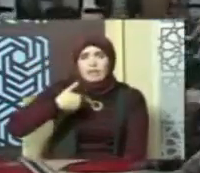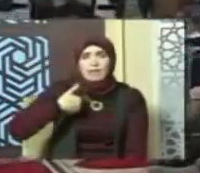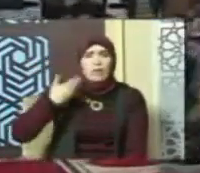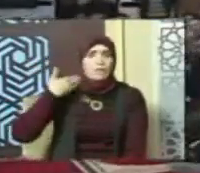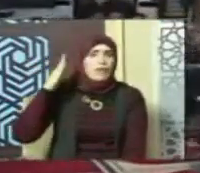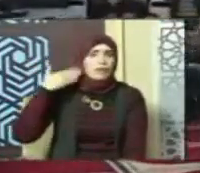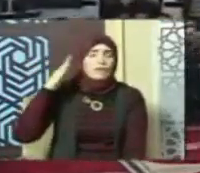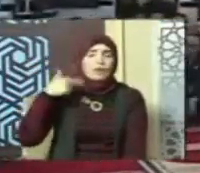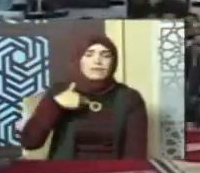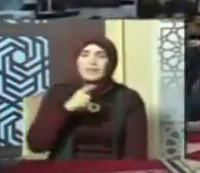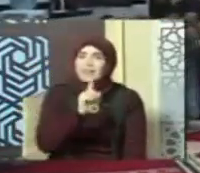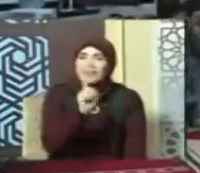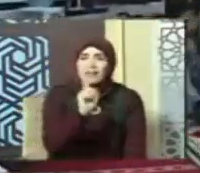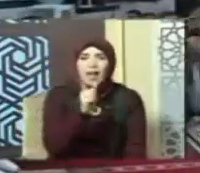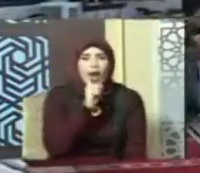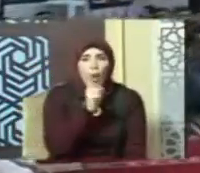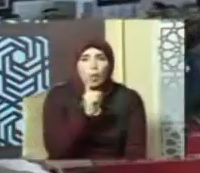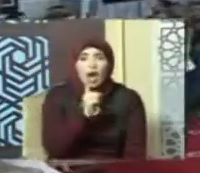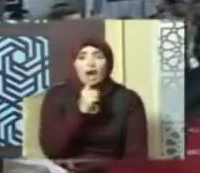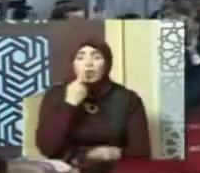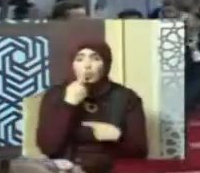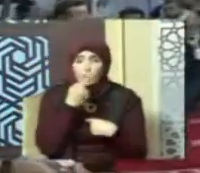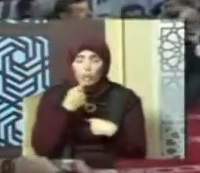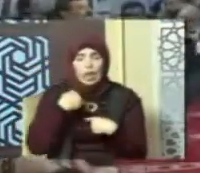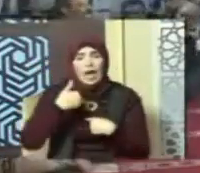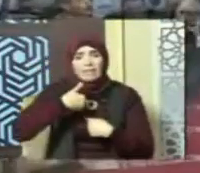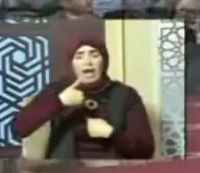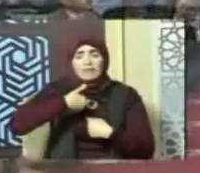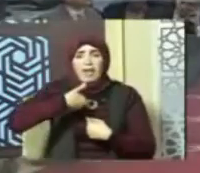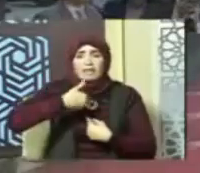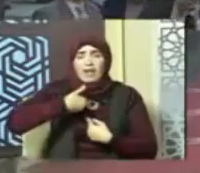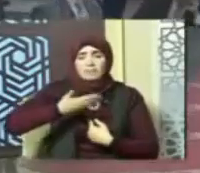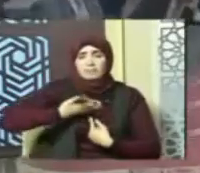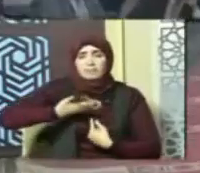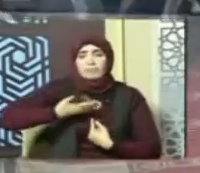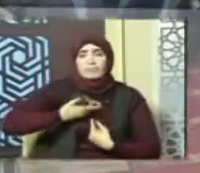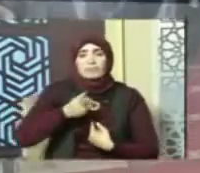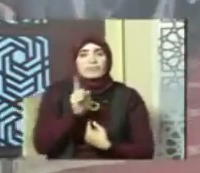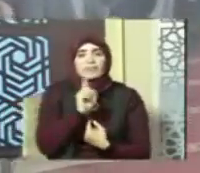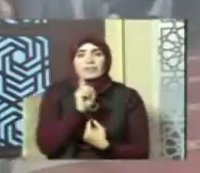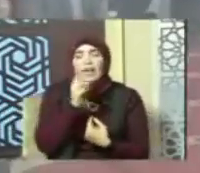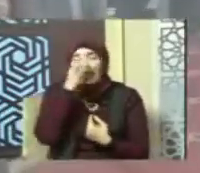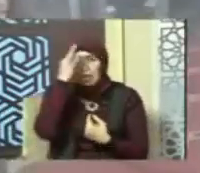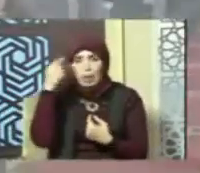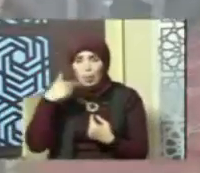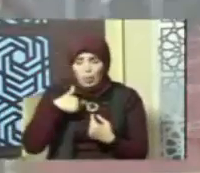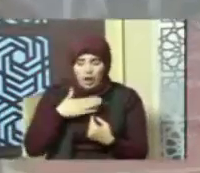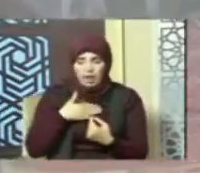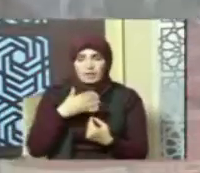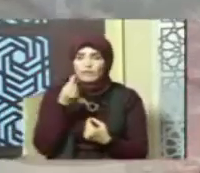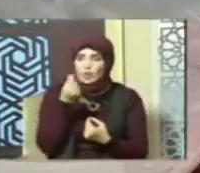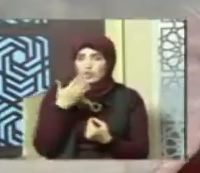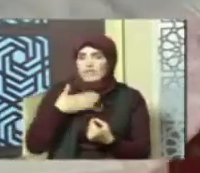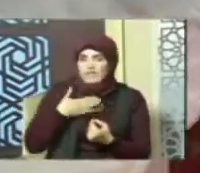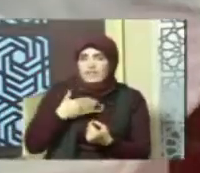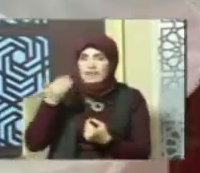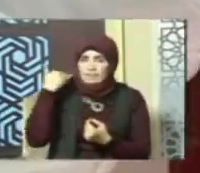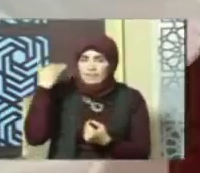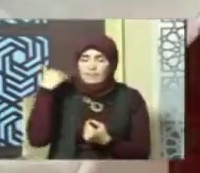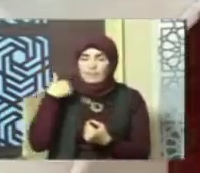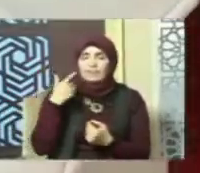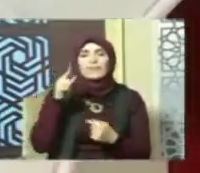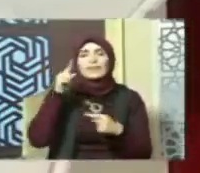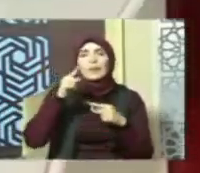بجاهك أو بسلطانك. وقد قالوا: من اعتمد على ماله قل، ومن اعتمد